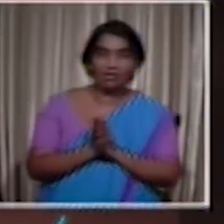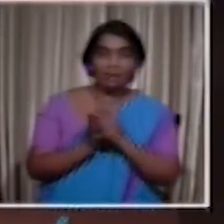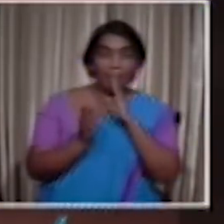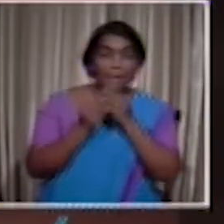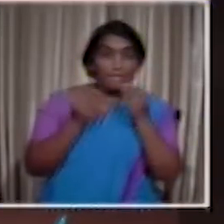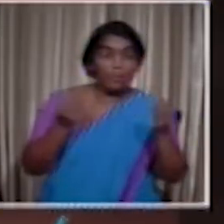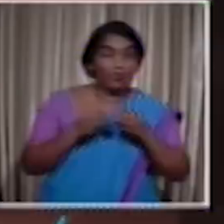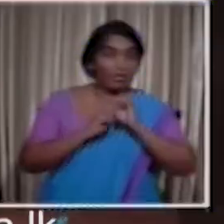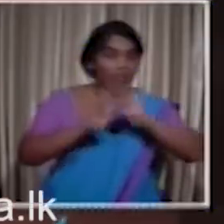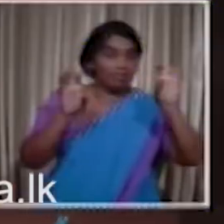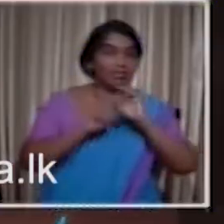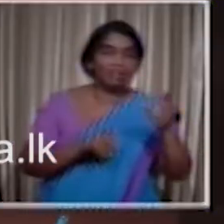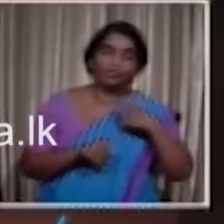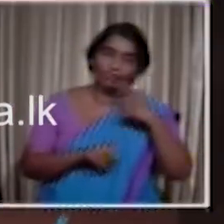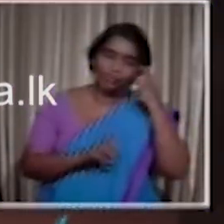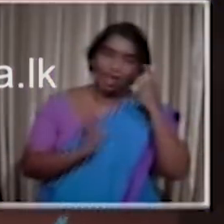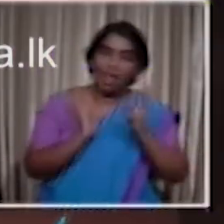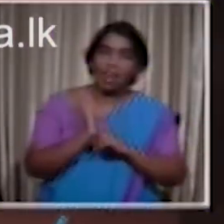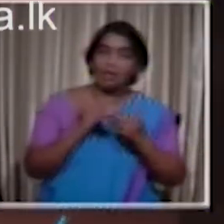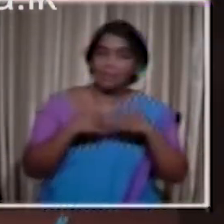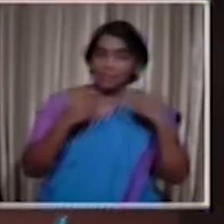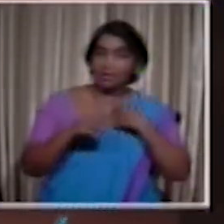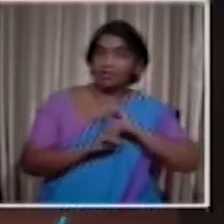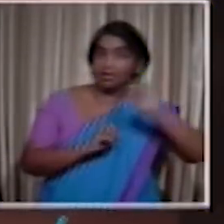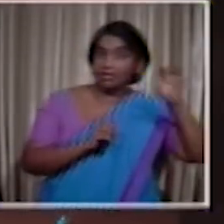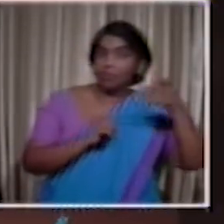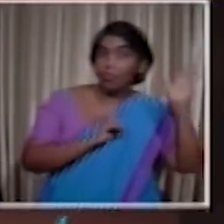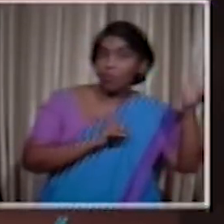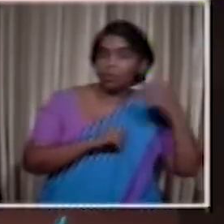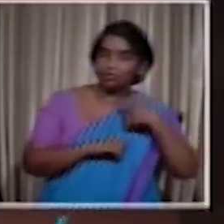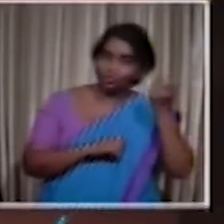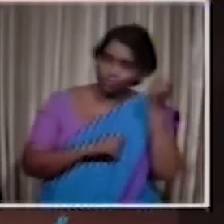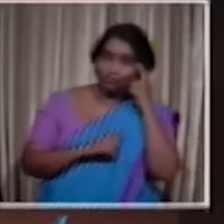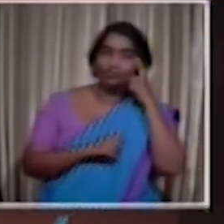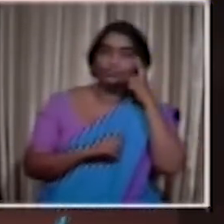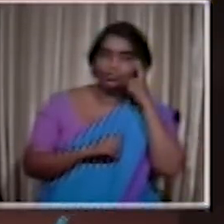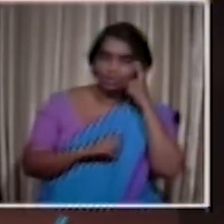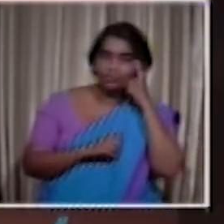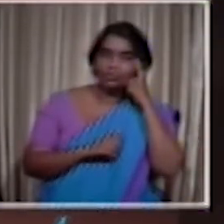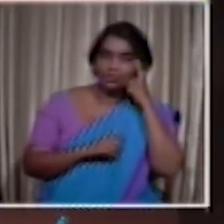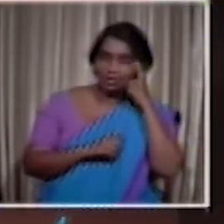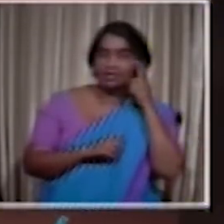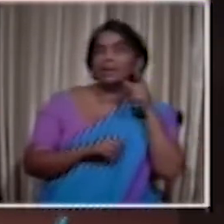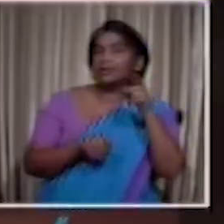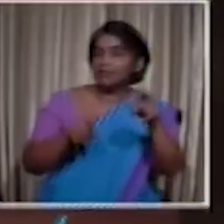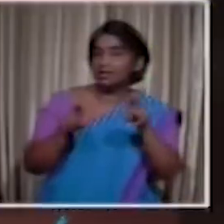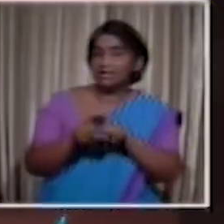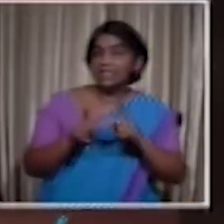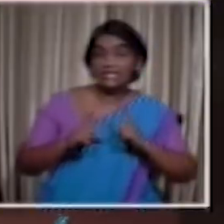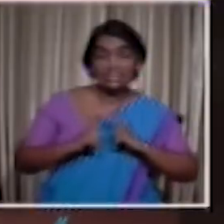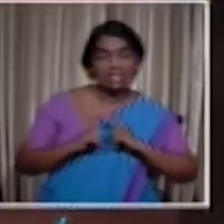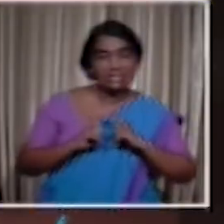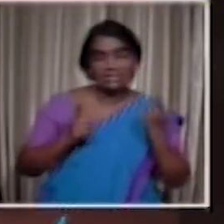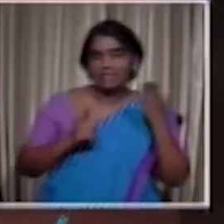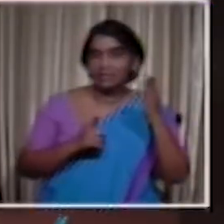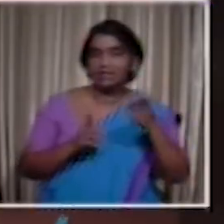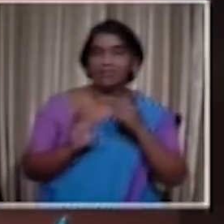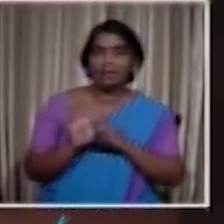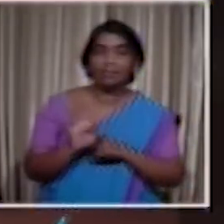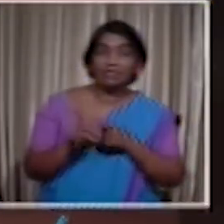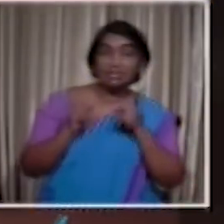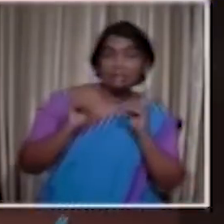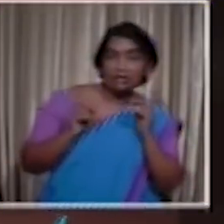කරන කෙනෙක් මම දන්නවා ලංකාදීපේ ඔබතුමා නිවුස් ප්ලෑන් කරන්න කාත් එක්කද කියලා ඒකත් මන් දන්නවා හරිද ඒ නිසා ඔබතුමාගේ ජීවිතේම ඔය නිකන් ගේම්